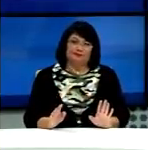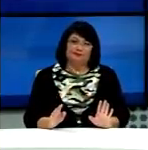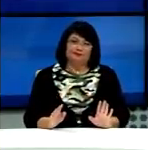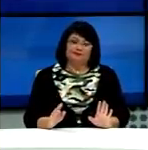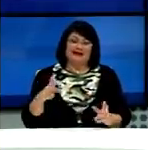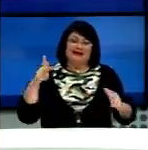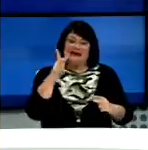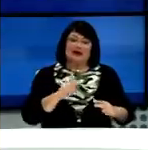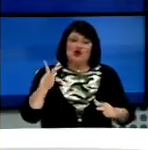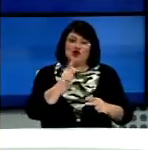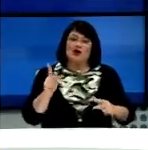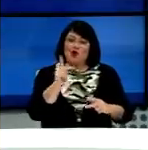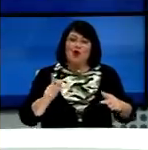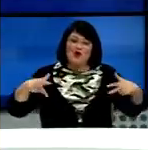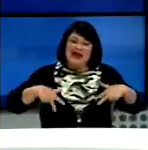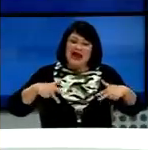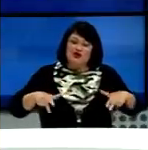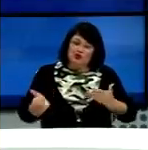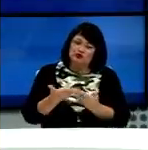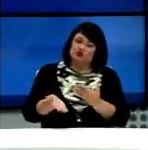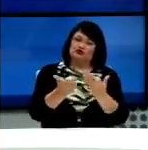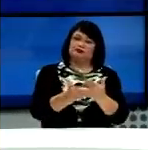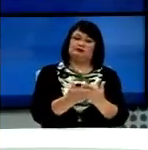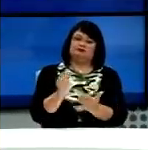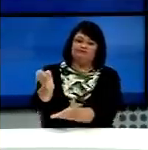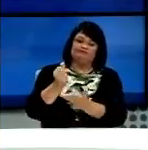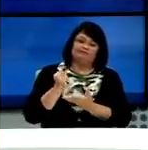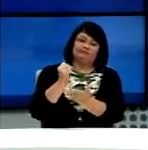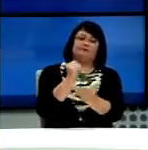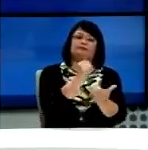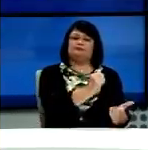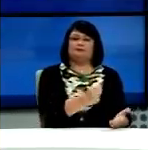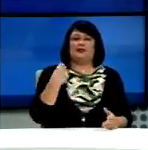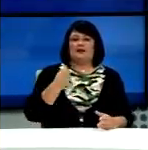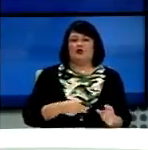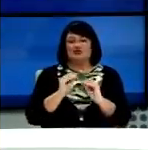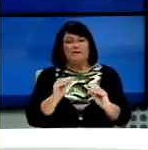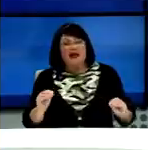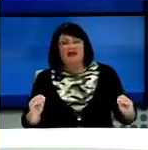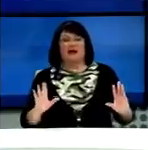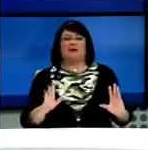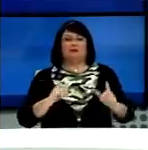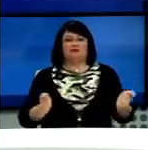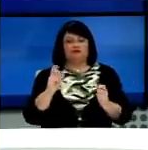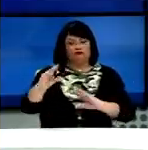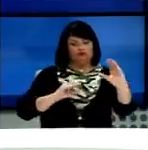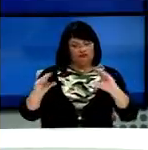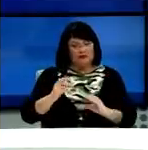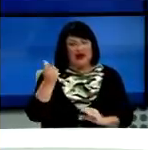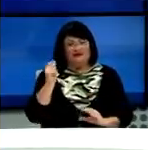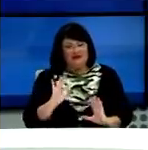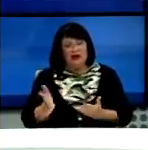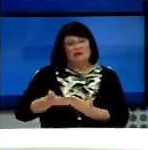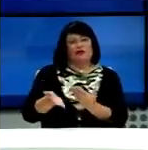κοινωνικό κράτος. Να αξιοποιήσουμε πόρους για να ενισχύσουμε τη δημόσια παιδεία. Να αξιοποιήσουμε πόρους για